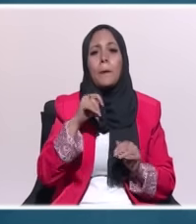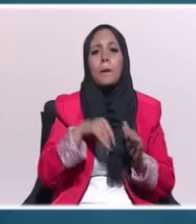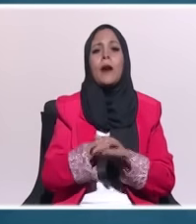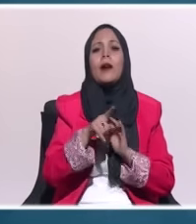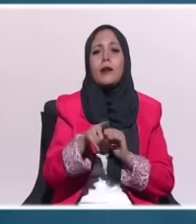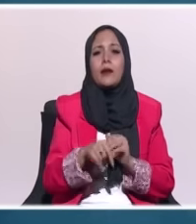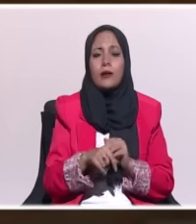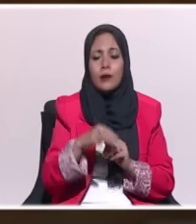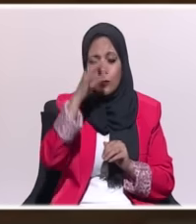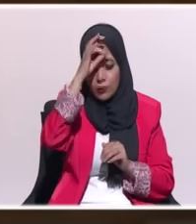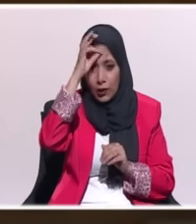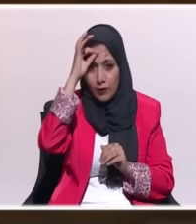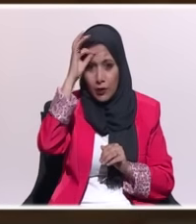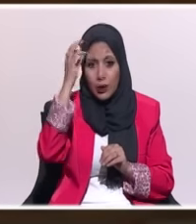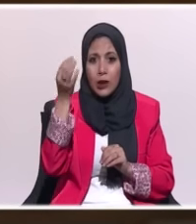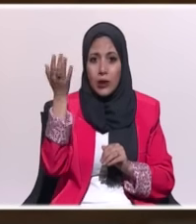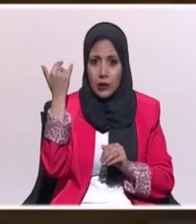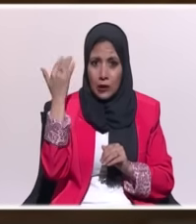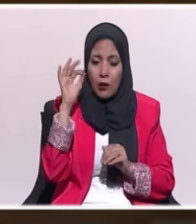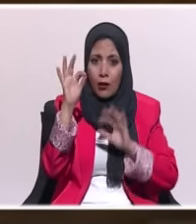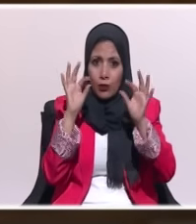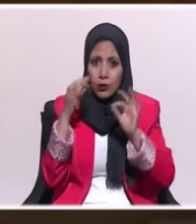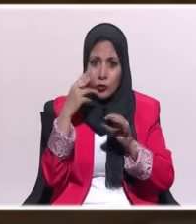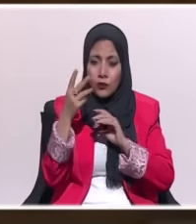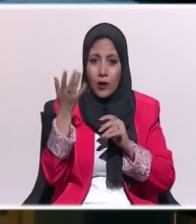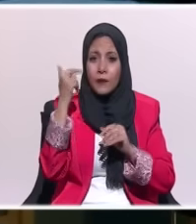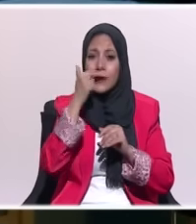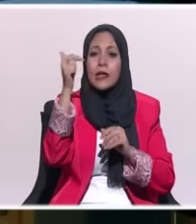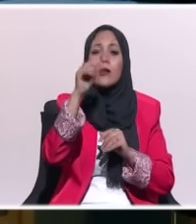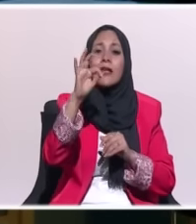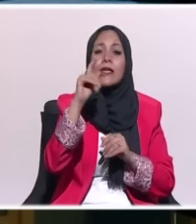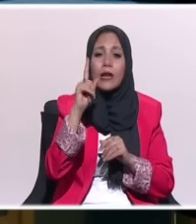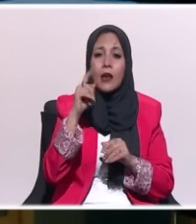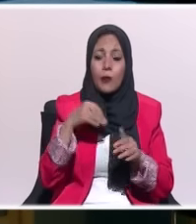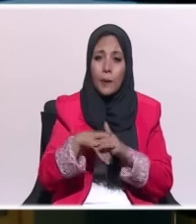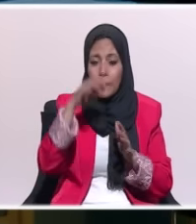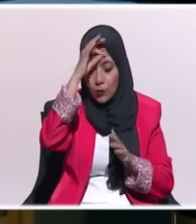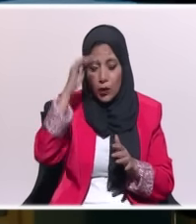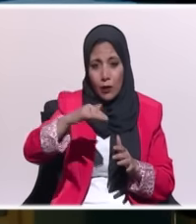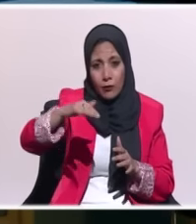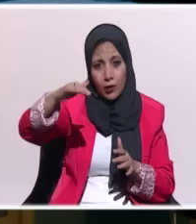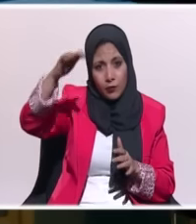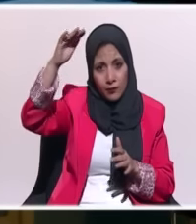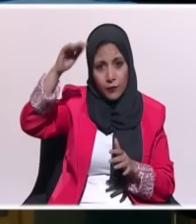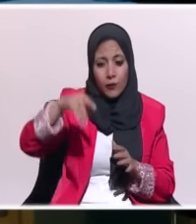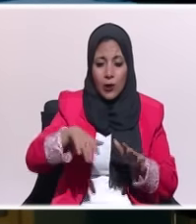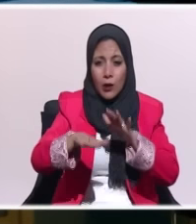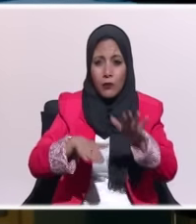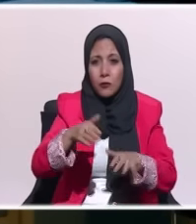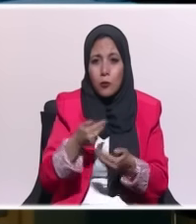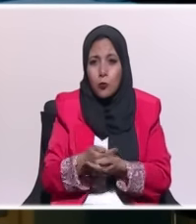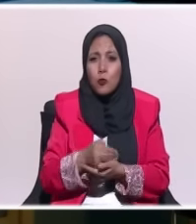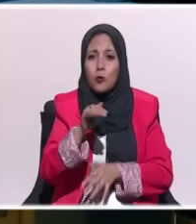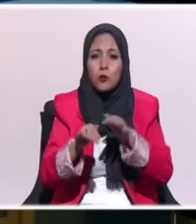لحظه مرت عليكم ال 36 سنه ديت بنتك وهي بتكبر. اه وهي طبعا. بتحبي طبعا.